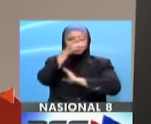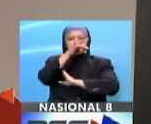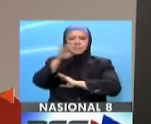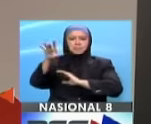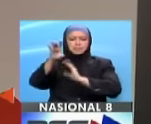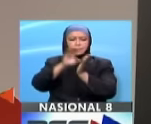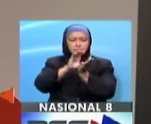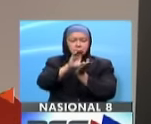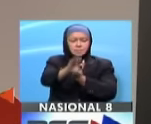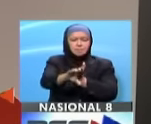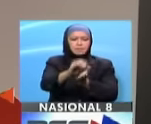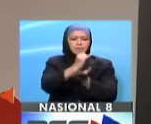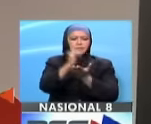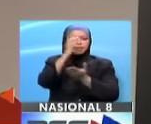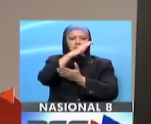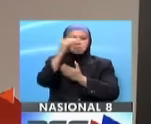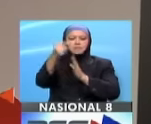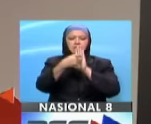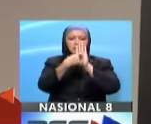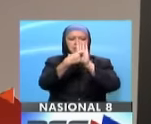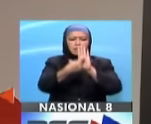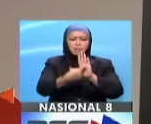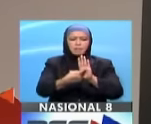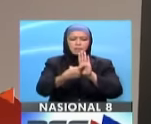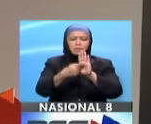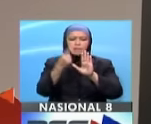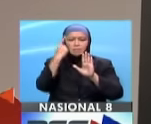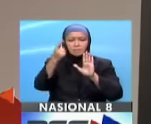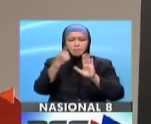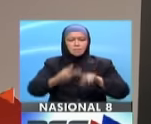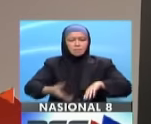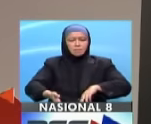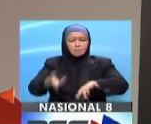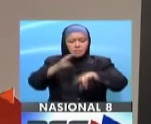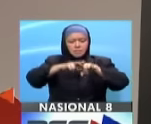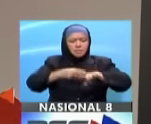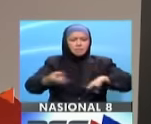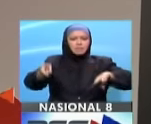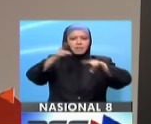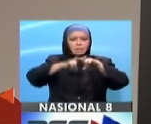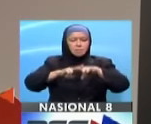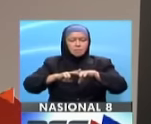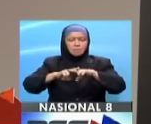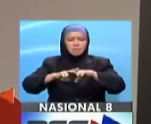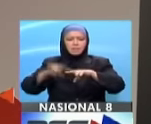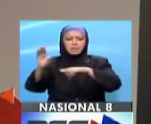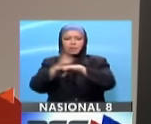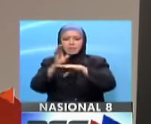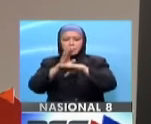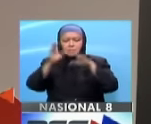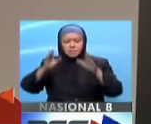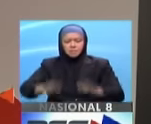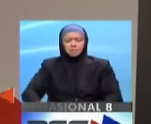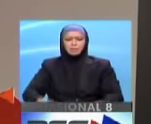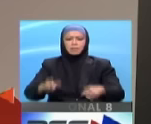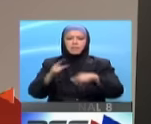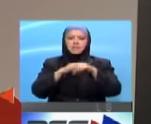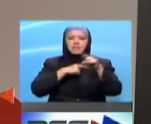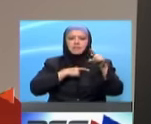is reflective of the ever-increasing role Malaysian businesses are playing around the